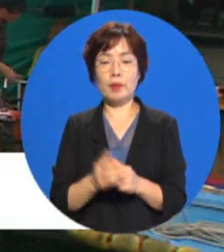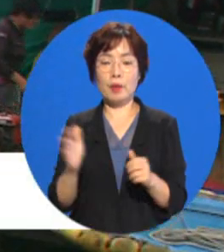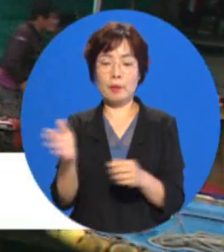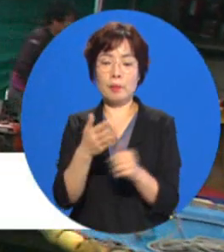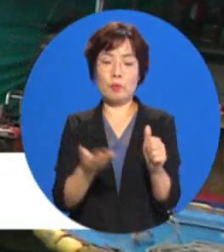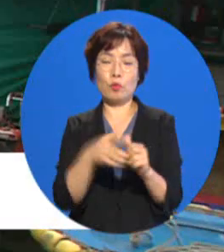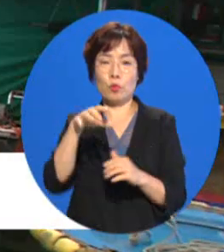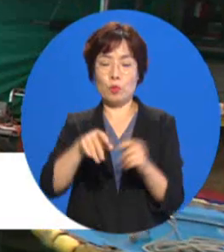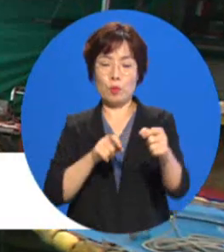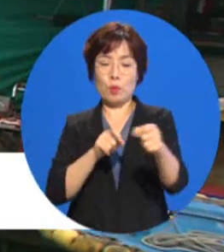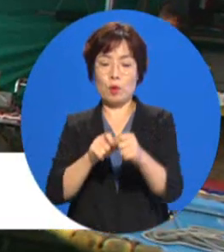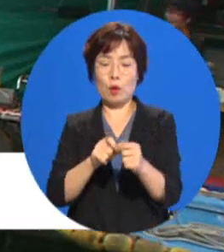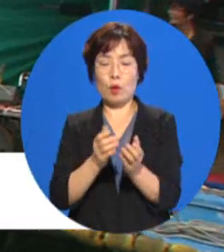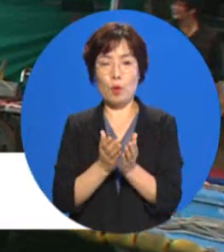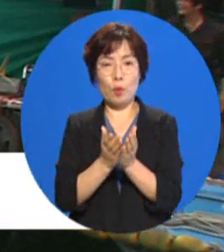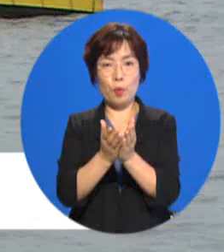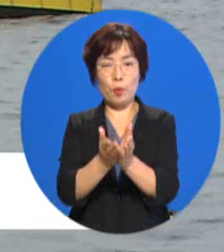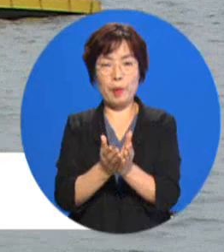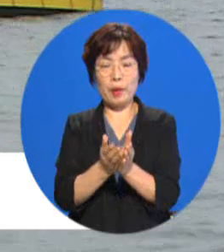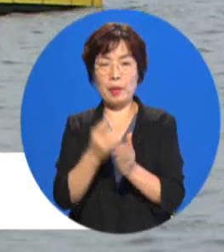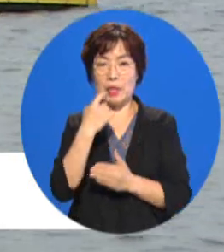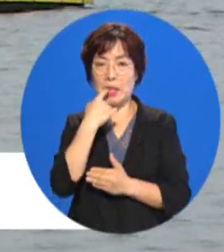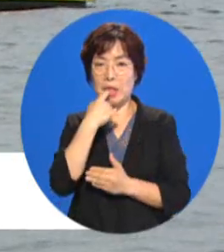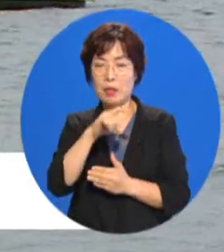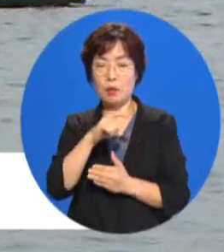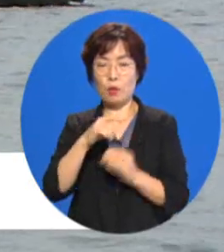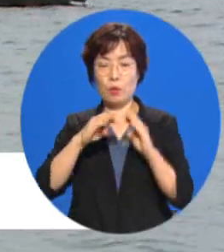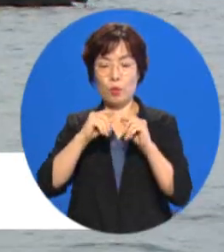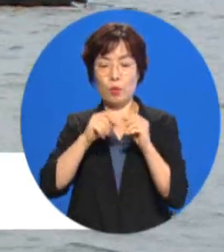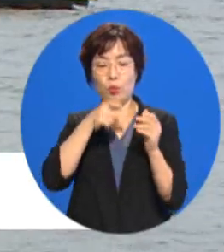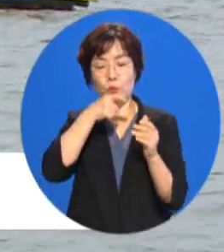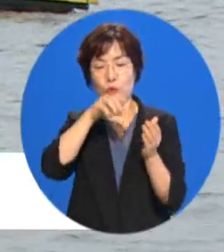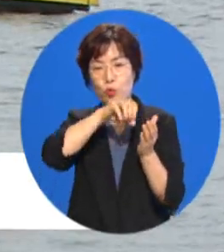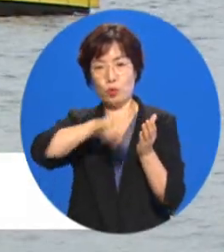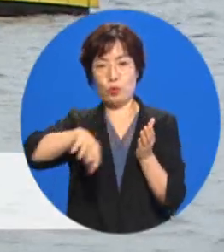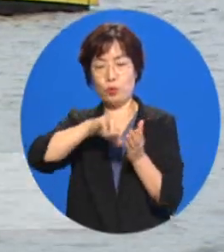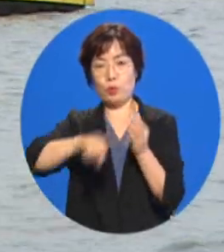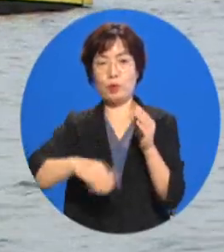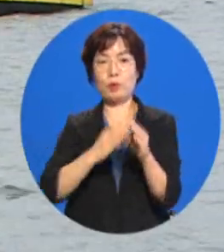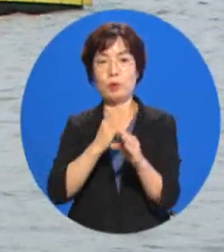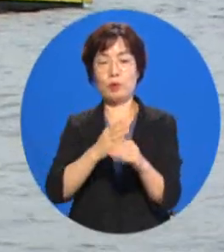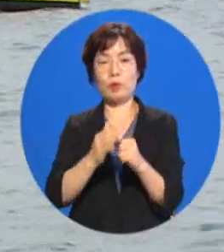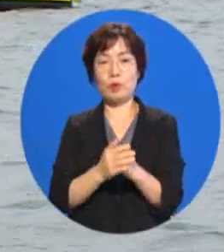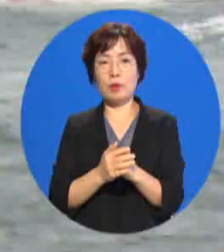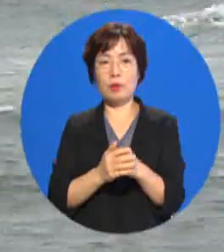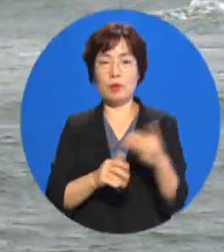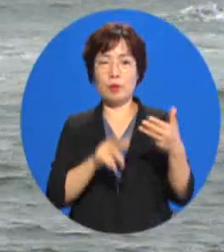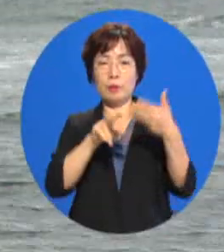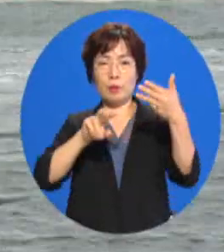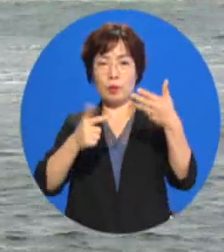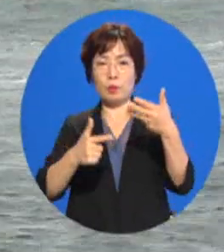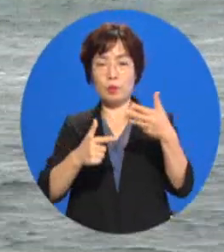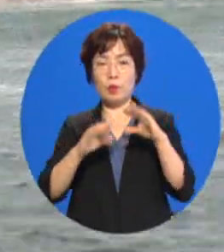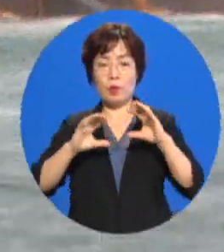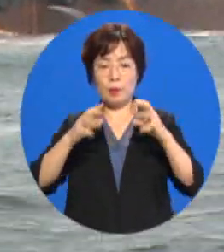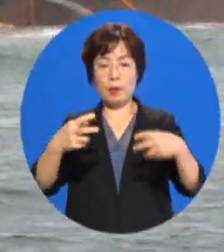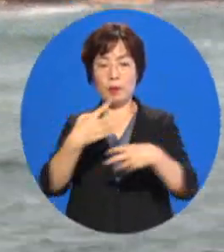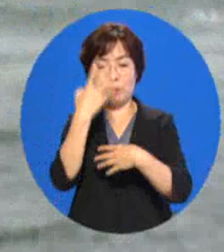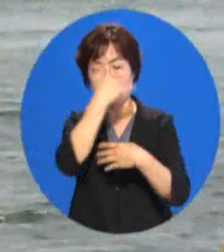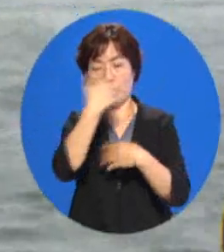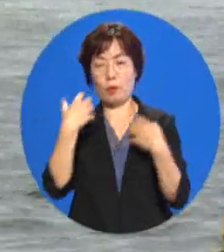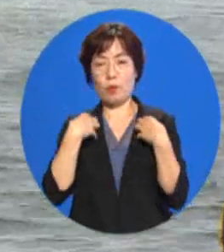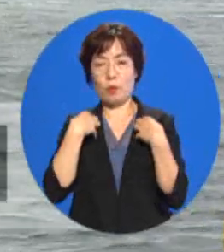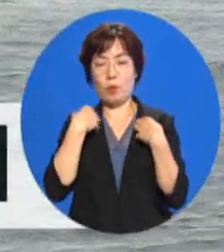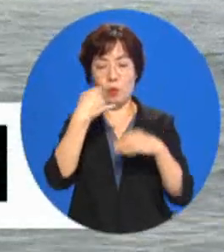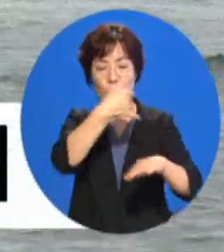양식장과 불과 수십 미터 떨어진 곳에 적조 방제선이 황톤물을 쏟아냅니다. 지난 26일 국립수산과학원은